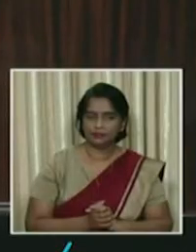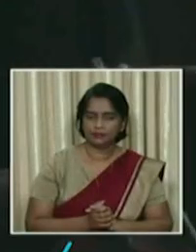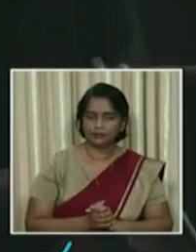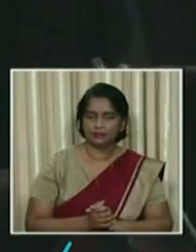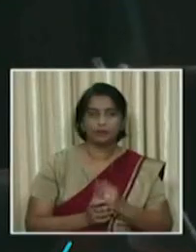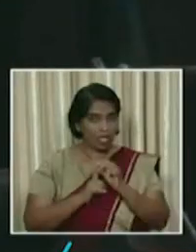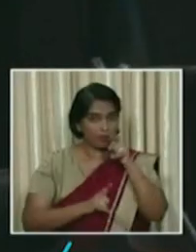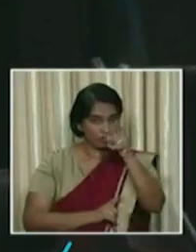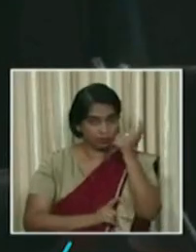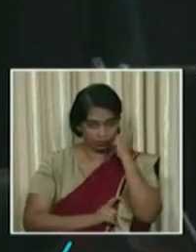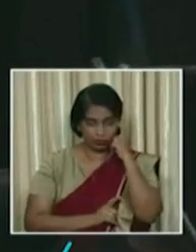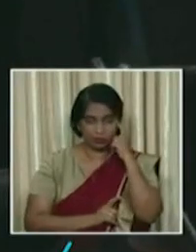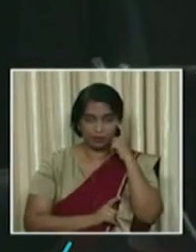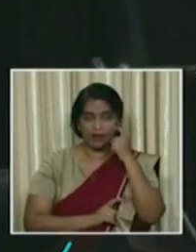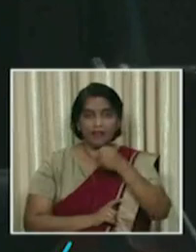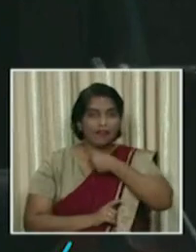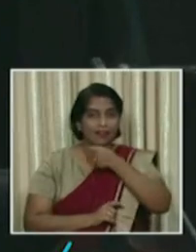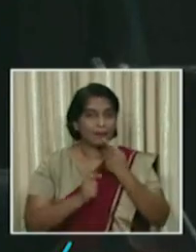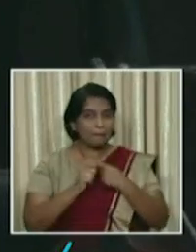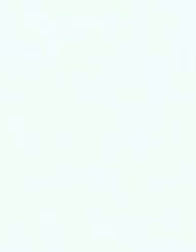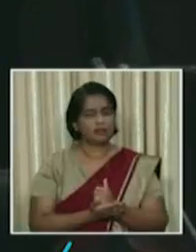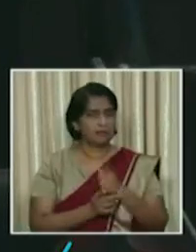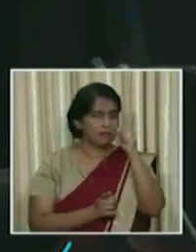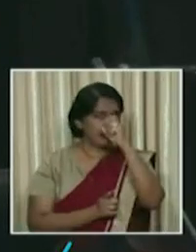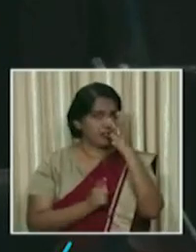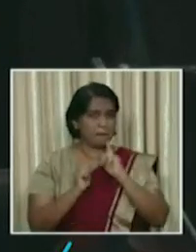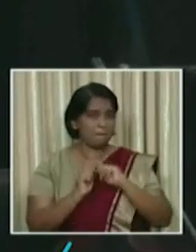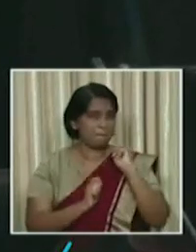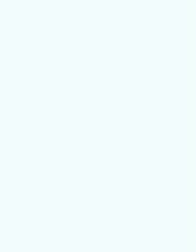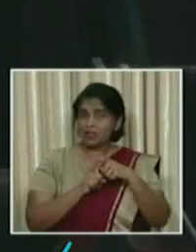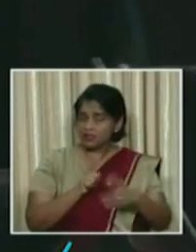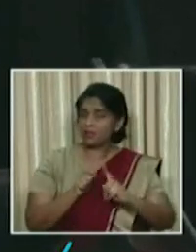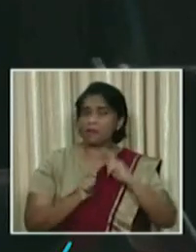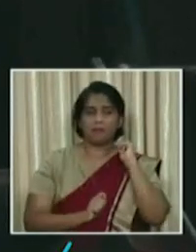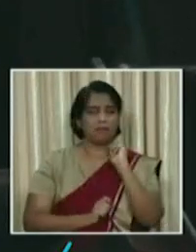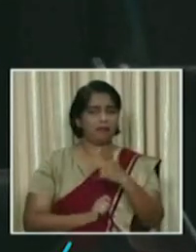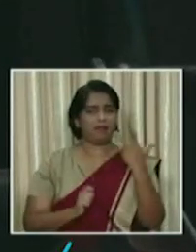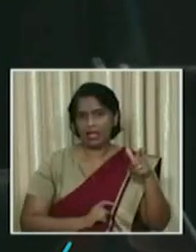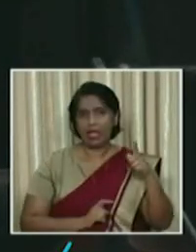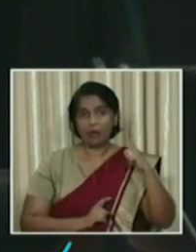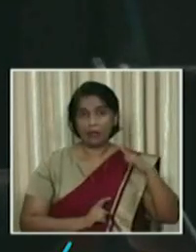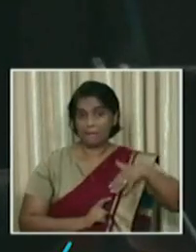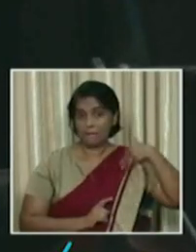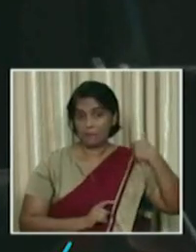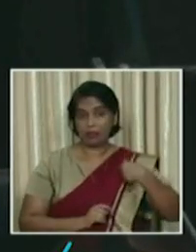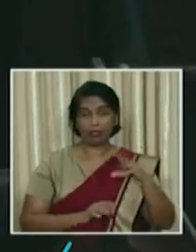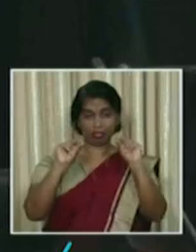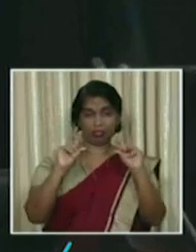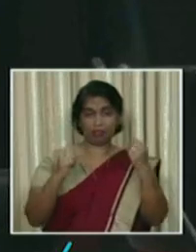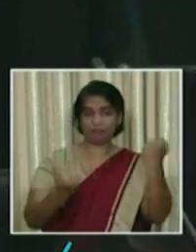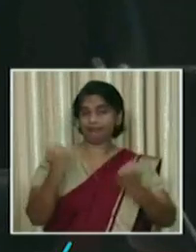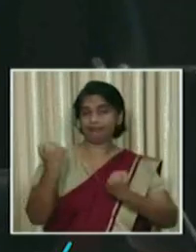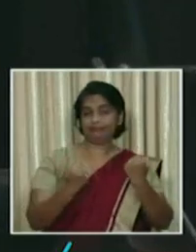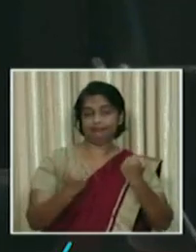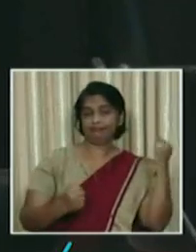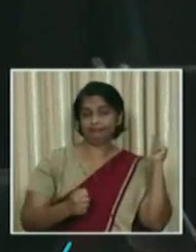උදාලමත්තුමනි ඔබතුමා දන්නවද වැඩිහිටි දීමනාව මාස 3ක් ගෙවලා නැහැ. ආබාධිතයන්ට ගෙවලත් නැහැ. පෙරේද මම එනකොට තරු ගහගත්ත වාහනයක්